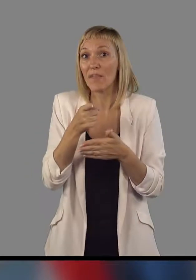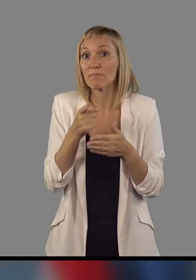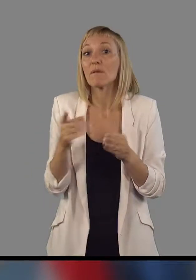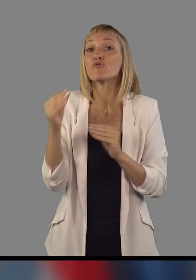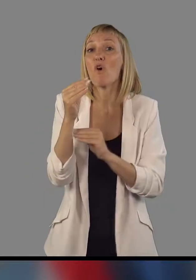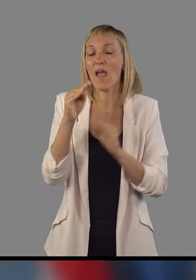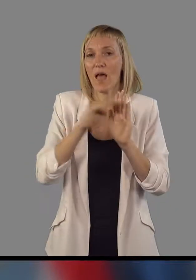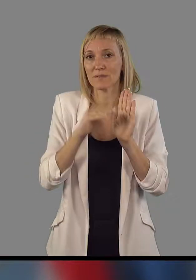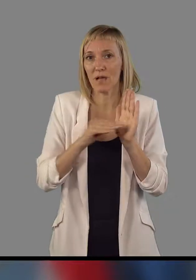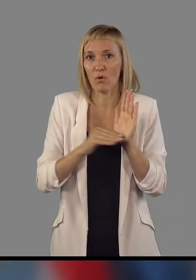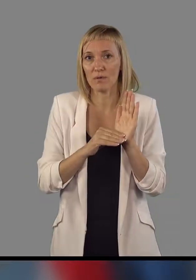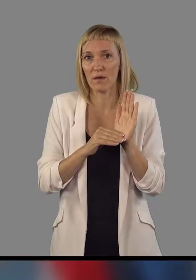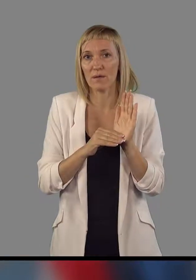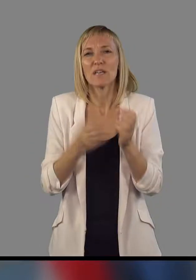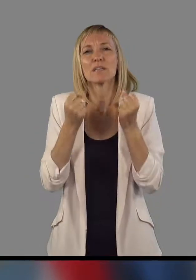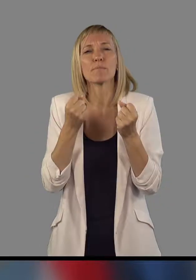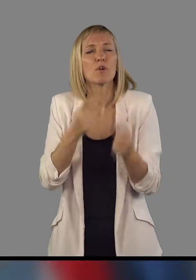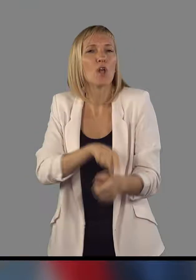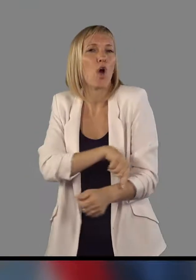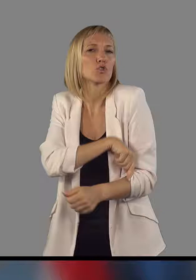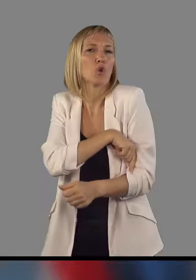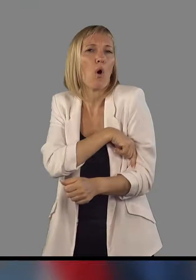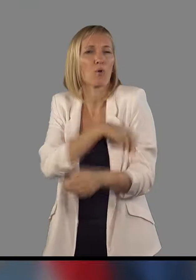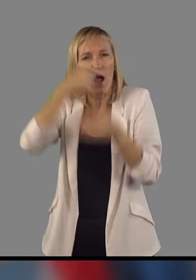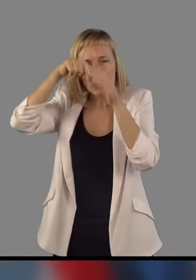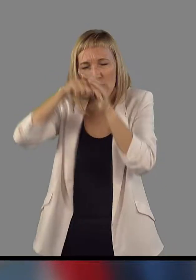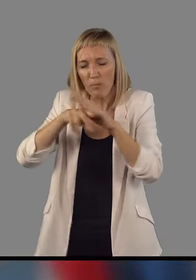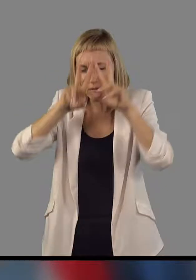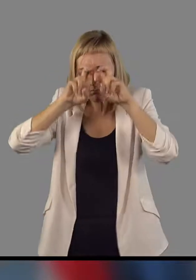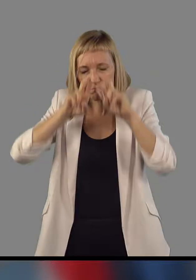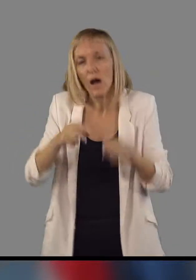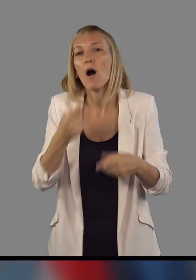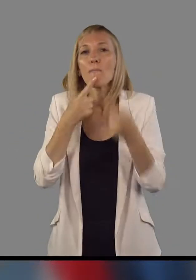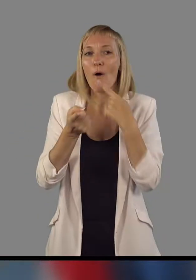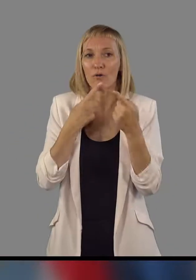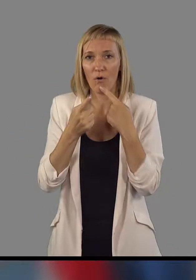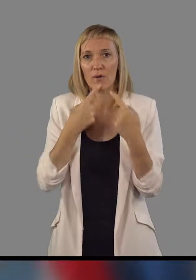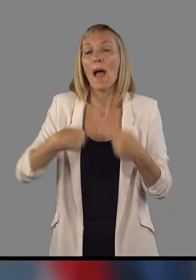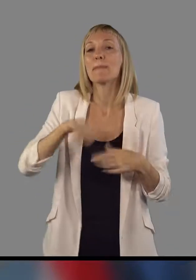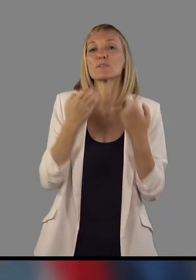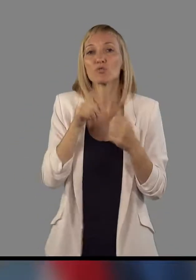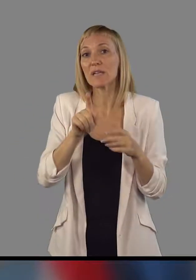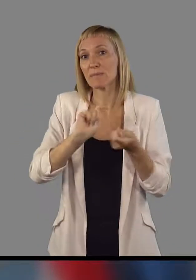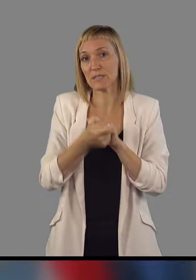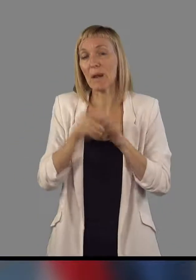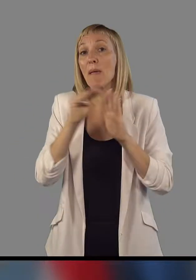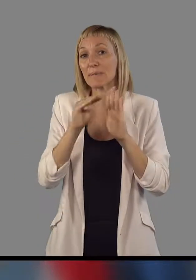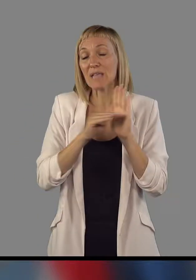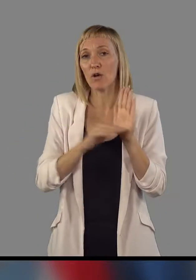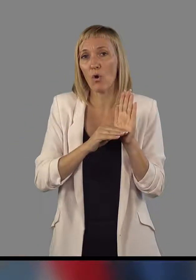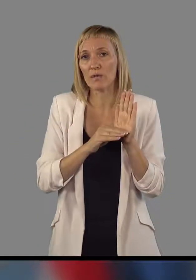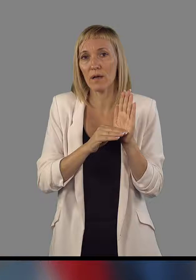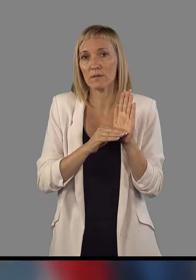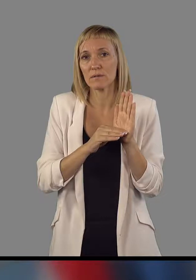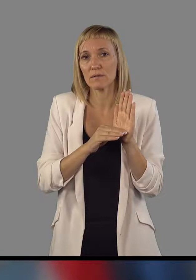novo in o tem je bila pravzaprav zelo dolga in poglobljena razprava, mi smo želeli s temi spremembami